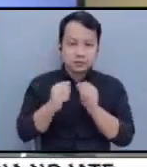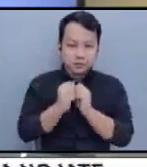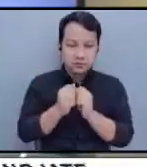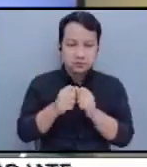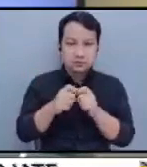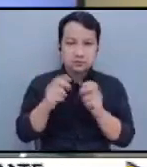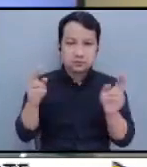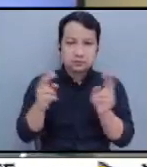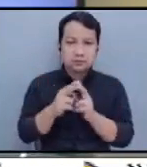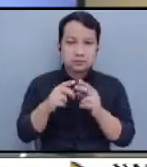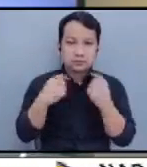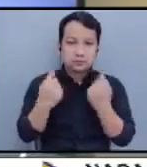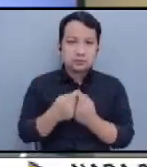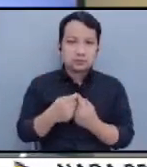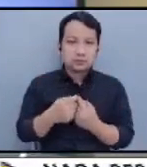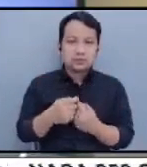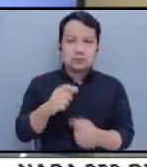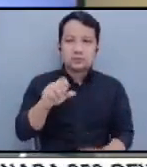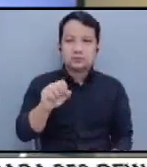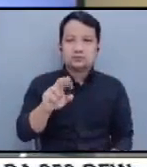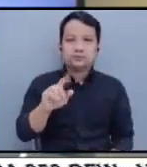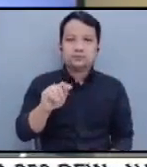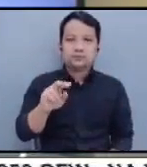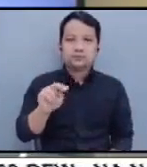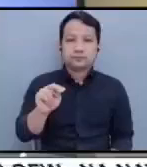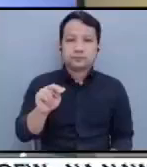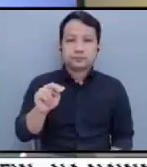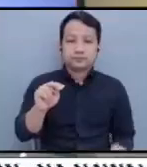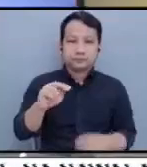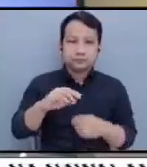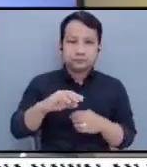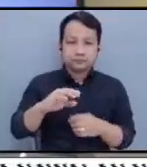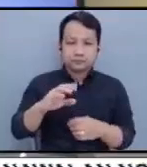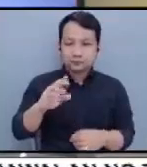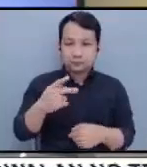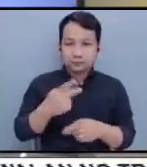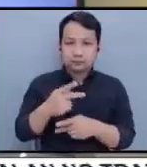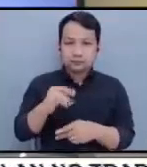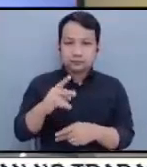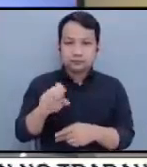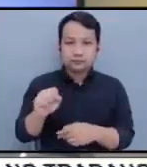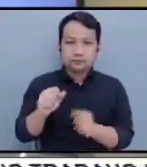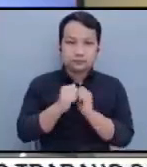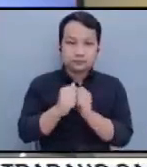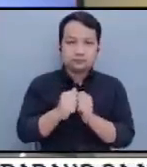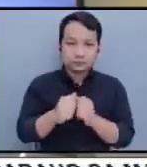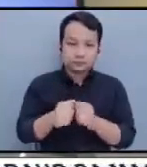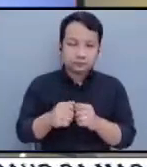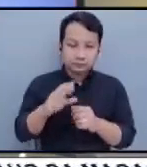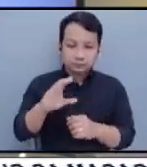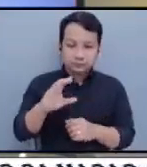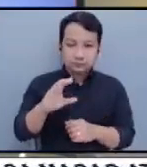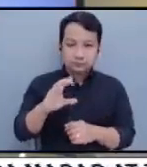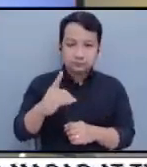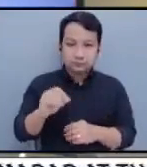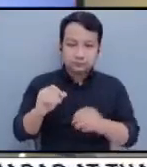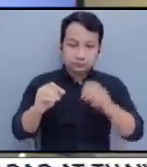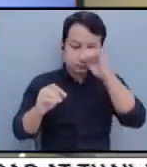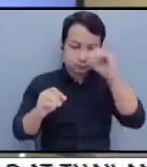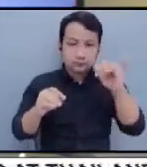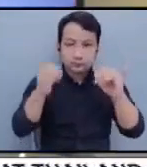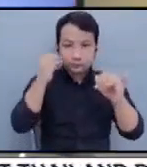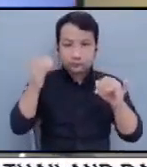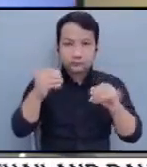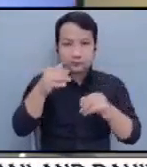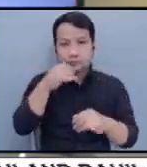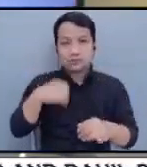Isulan Sultan Gudarat. Samantala, sa Cagayan de Oro naman, bumisita ang tambalang Iskoong kahapon. Ang iba